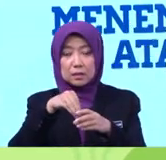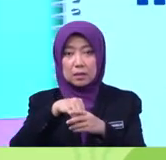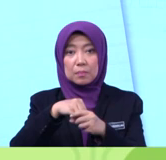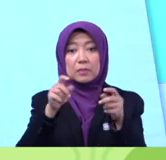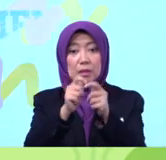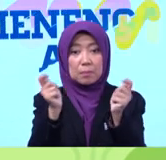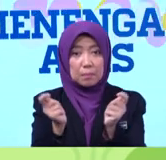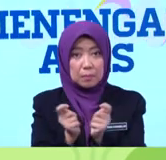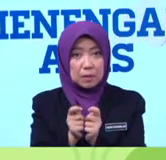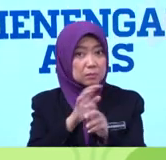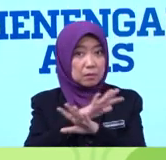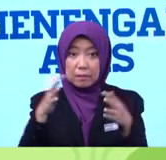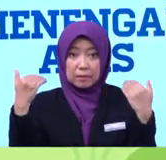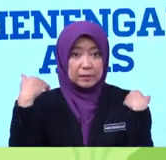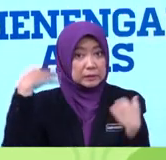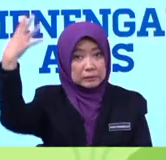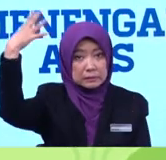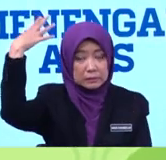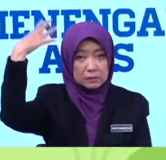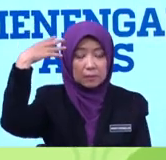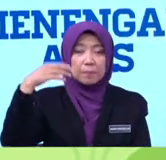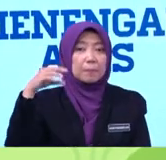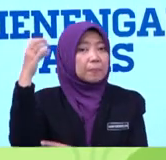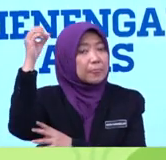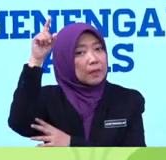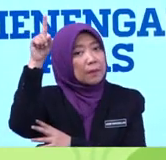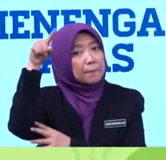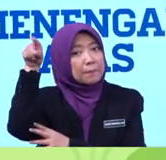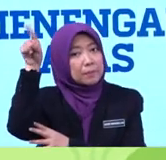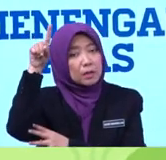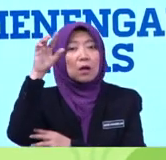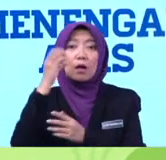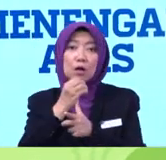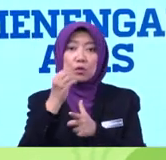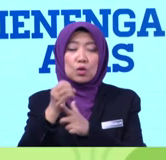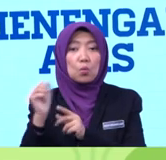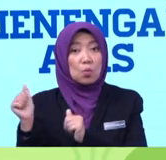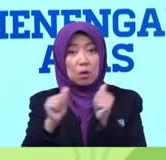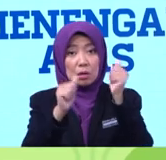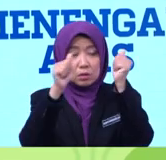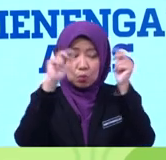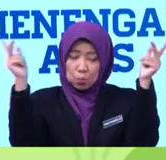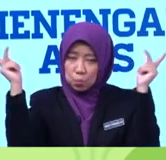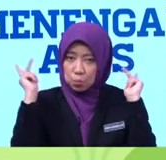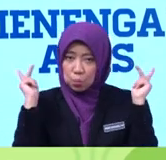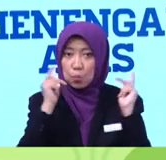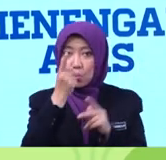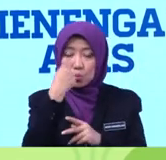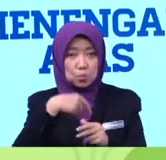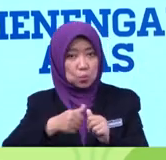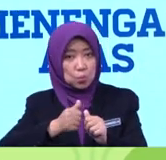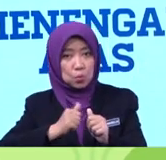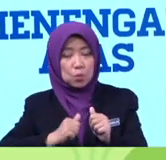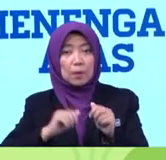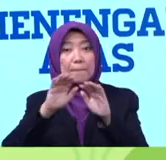tape sinaran matahari ataupun angin yang kuat untuk mengelakkan bola menjadi